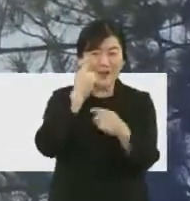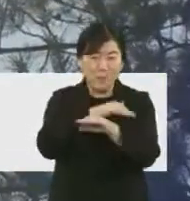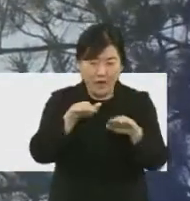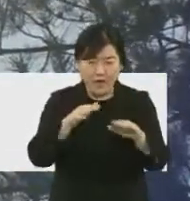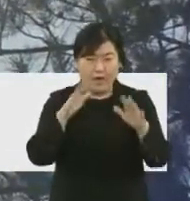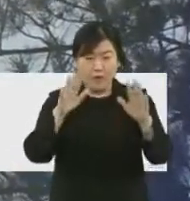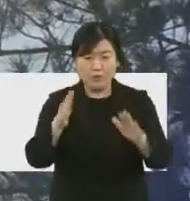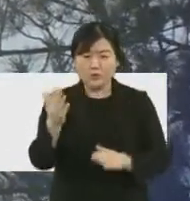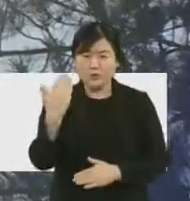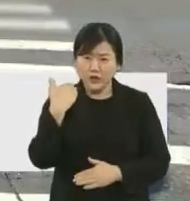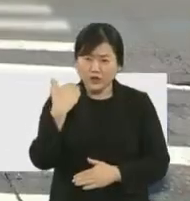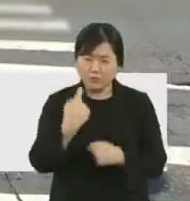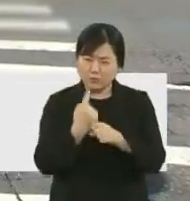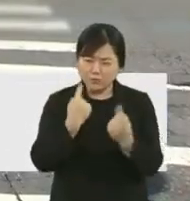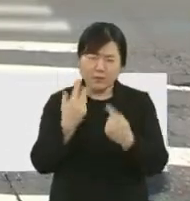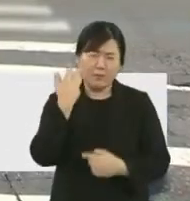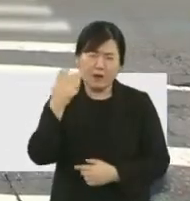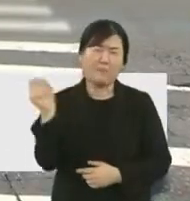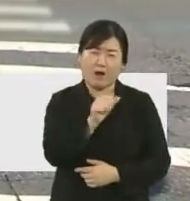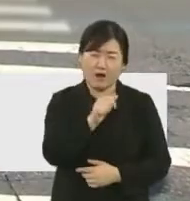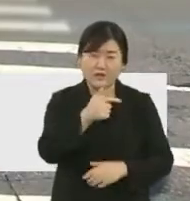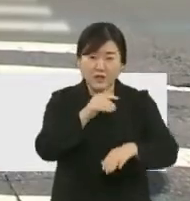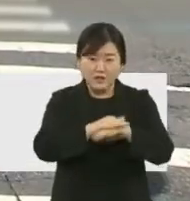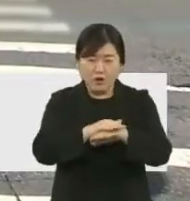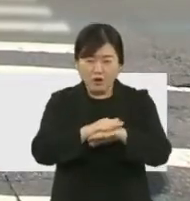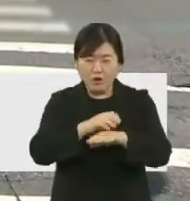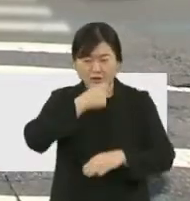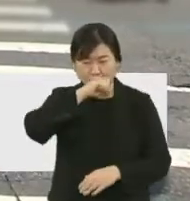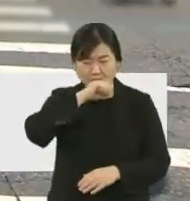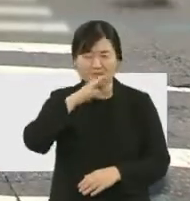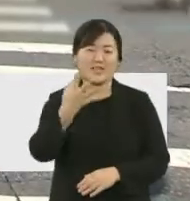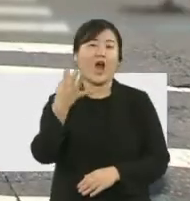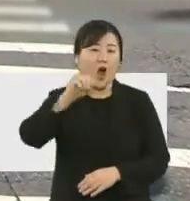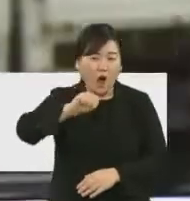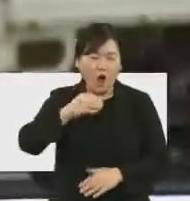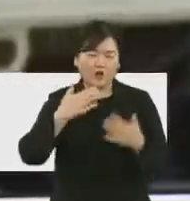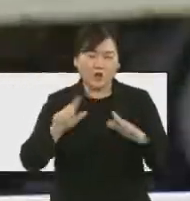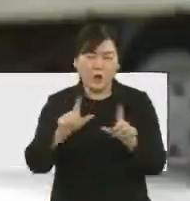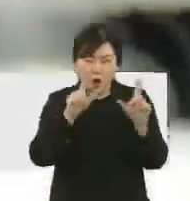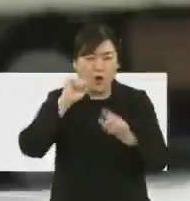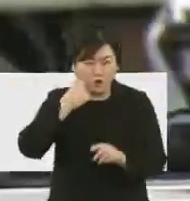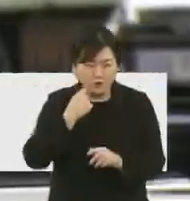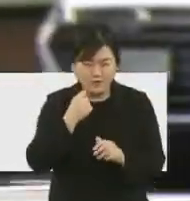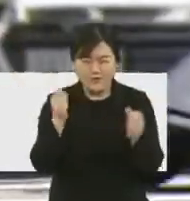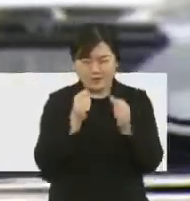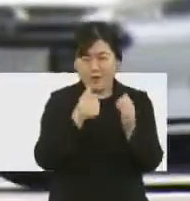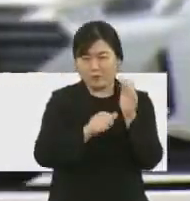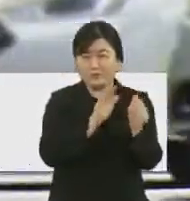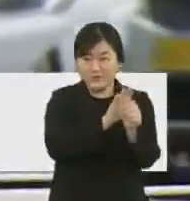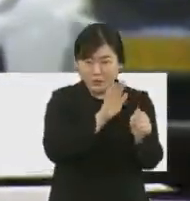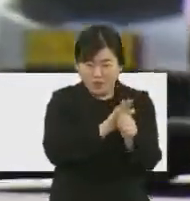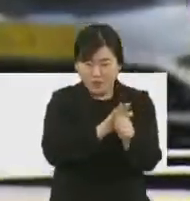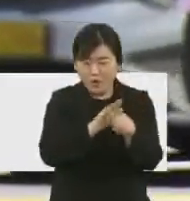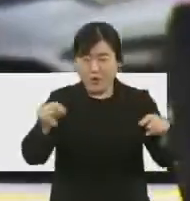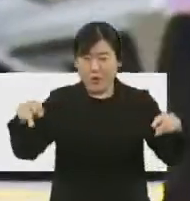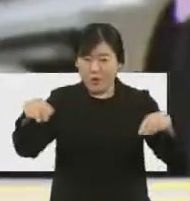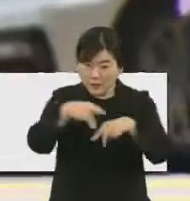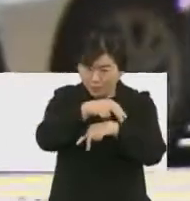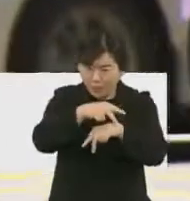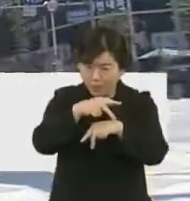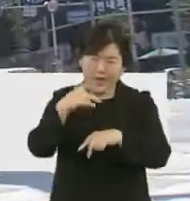경보 는 지난해보다 8일 빠른 것으로 대전시는 국비 4억 원을 들여 취약계층 맹방 용품 지원과 생 담보도